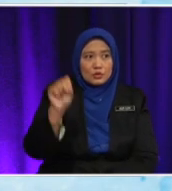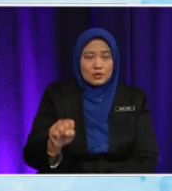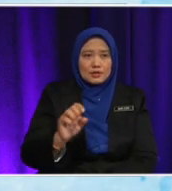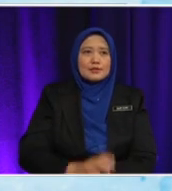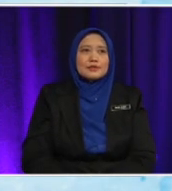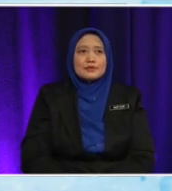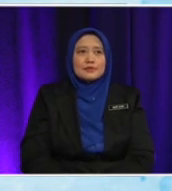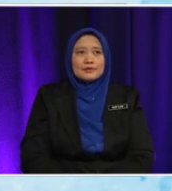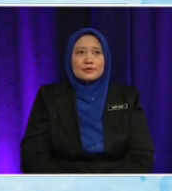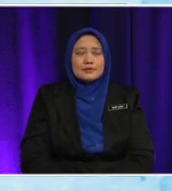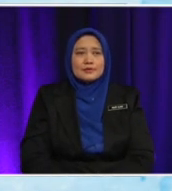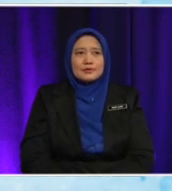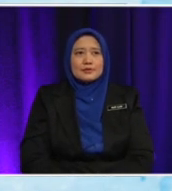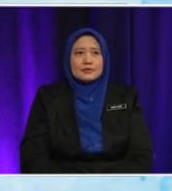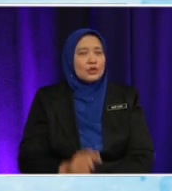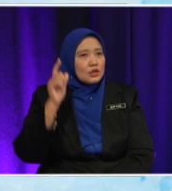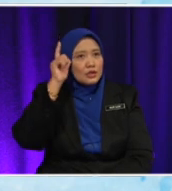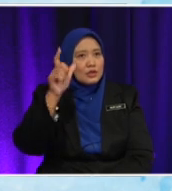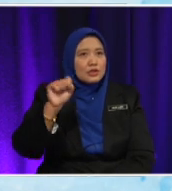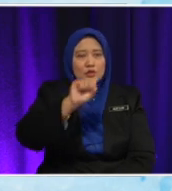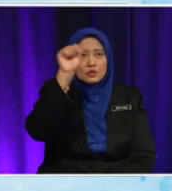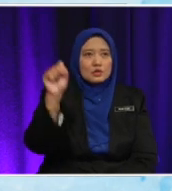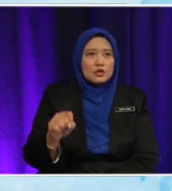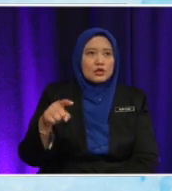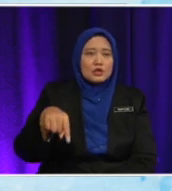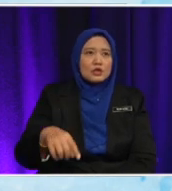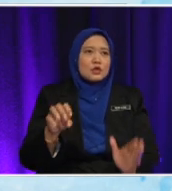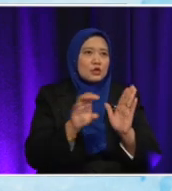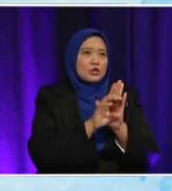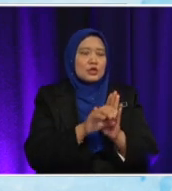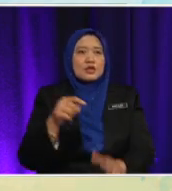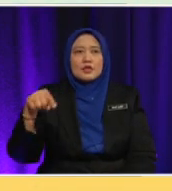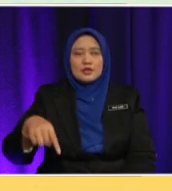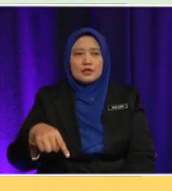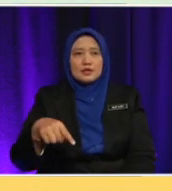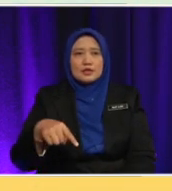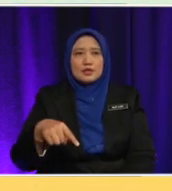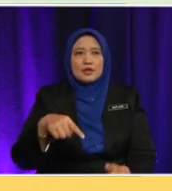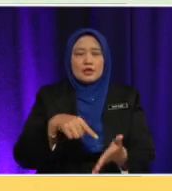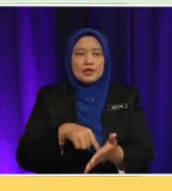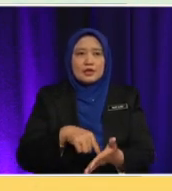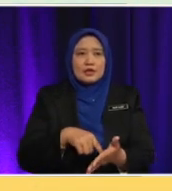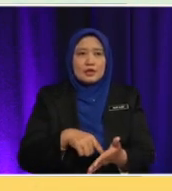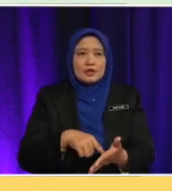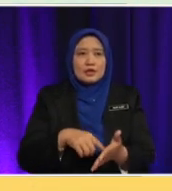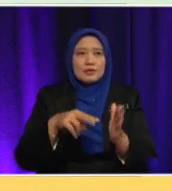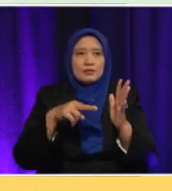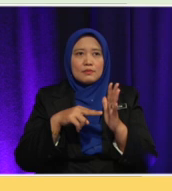Oke soalan Oke ini adalah definisi hukum Ohm Oke coba lengkapkan